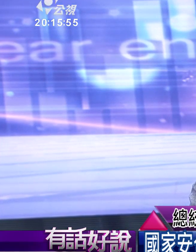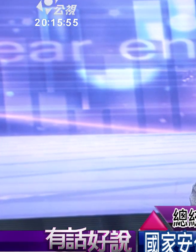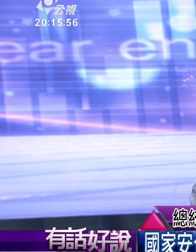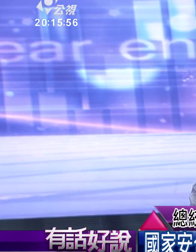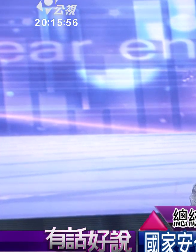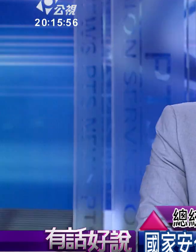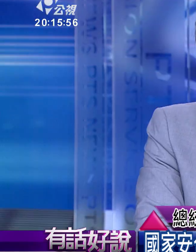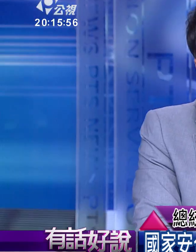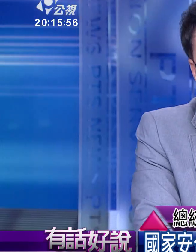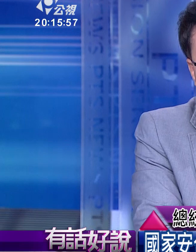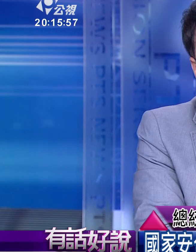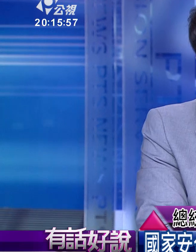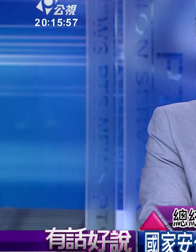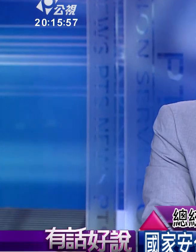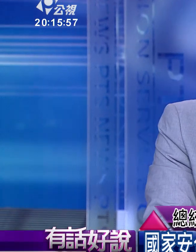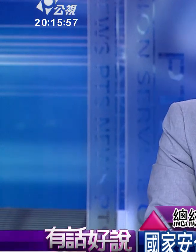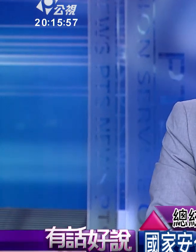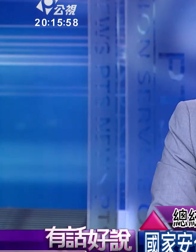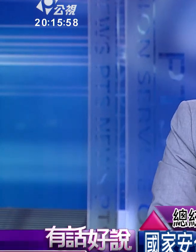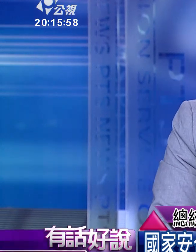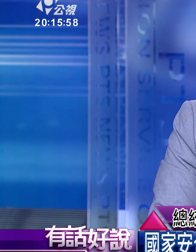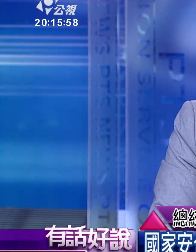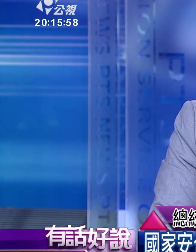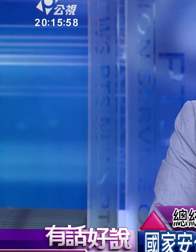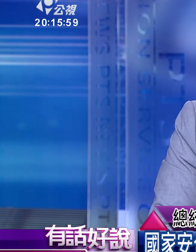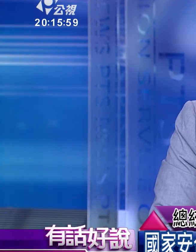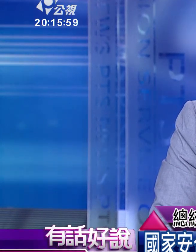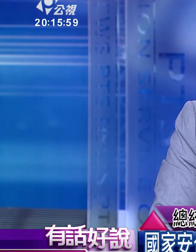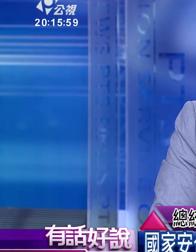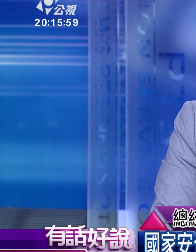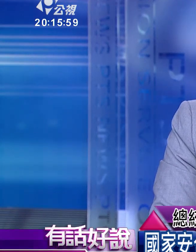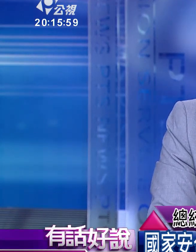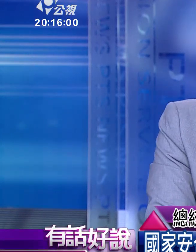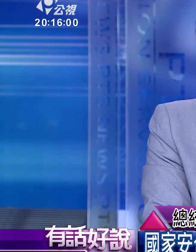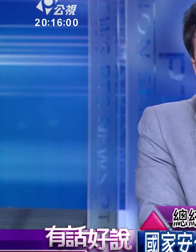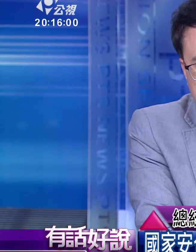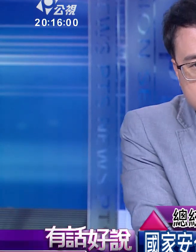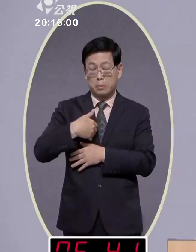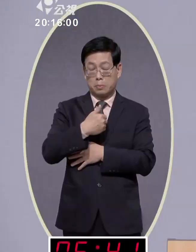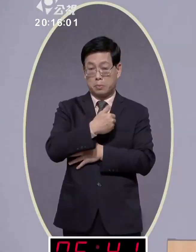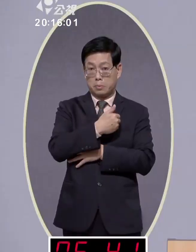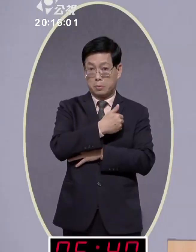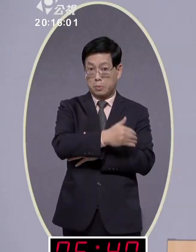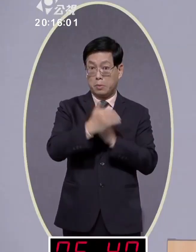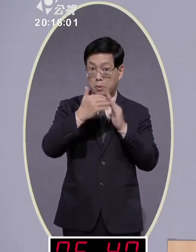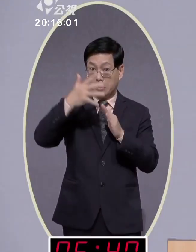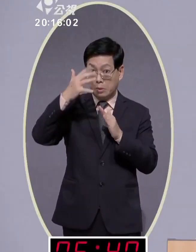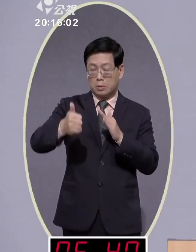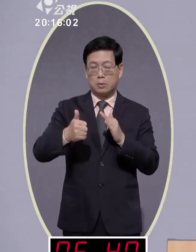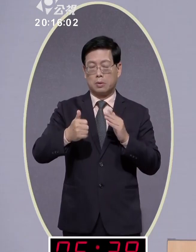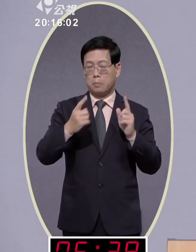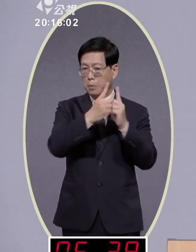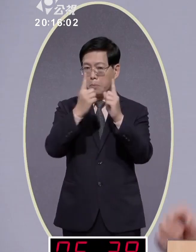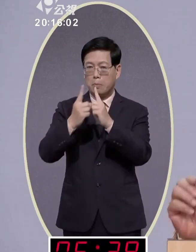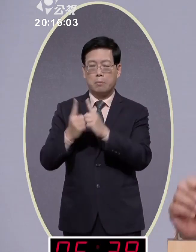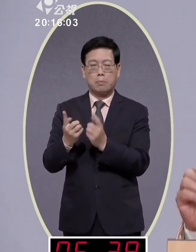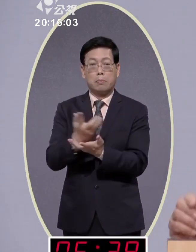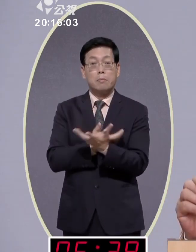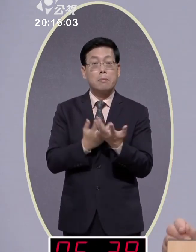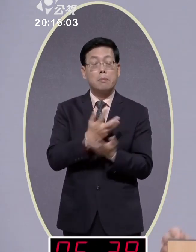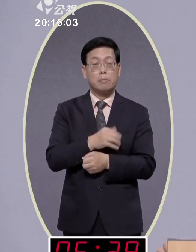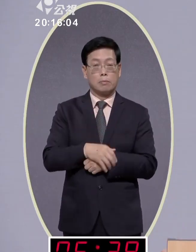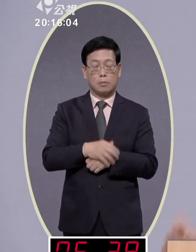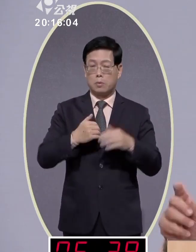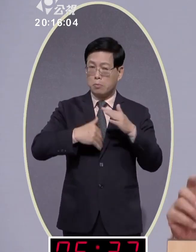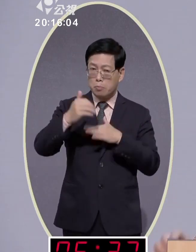整合的这些问题。我们来看看宋楚瑜宋主席在第三轮的讲话重点。 市长，好好沟通。资